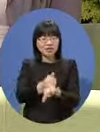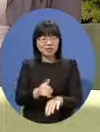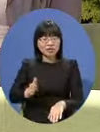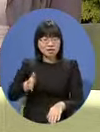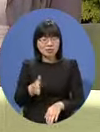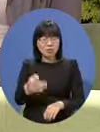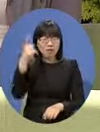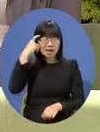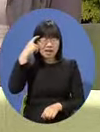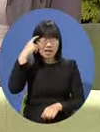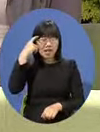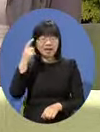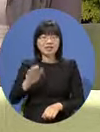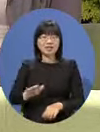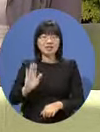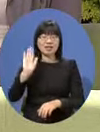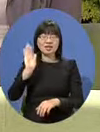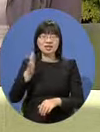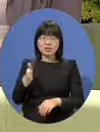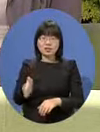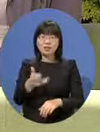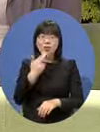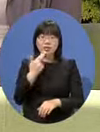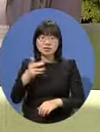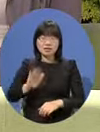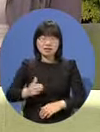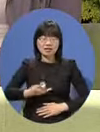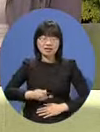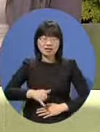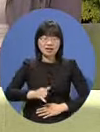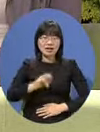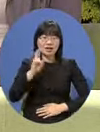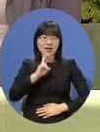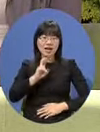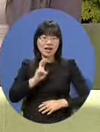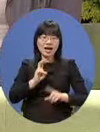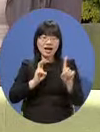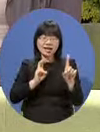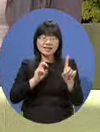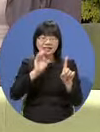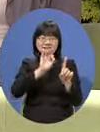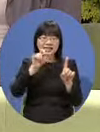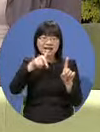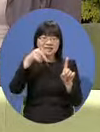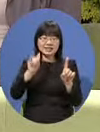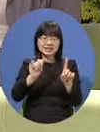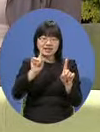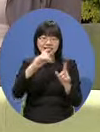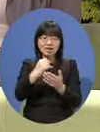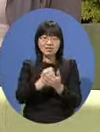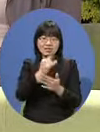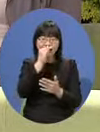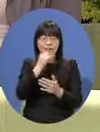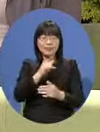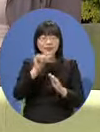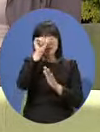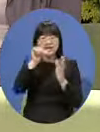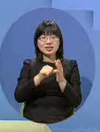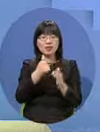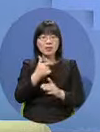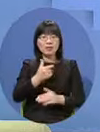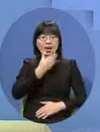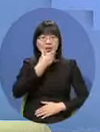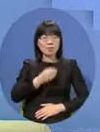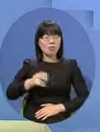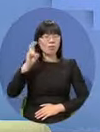이러시는 거예요. 그래서 아니 전공 아니라도 그렇죠. 아이가 음악을 악기 하나쯤 다룰 수 있다면 걔 인생이 너무나 행복할 겁니다.